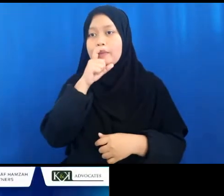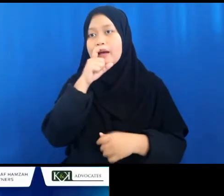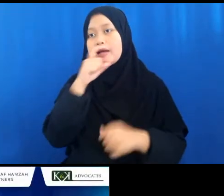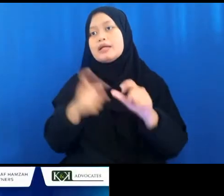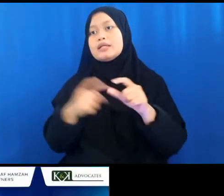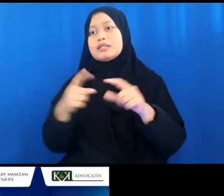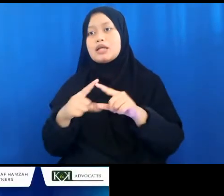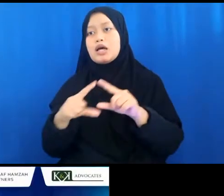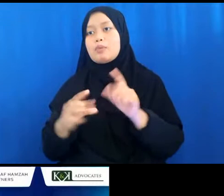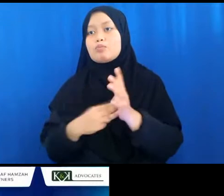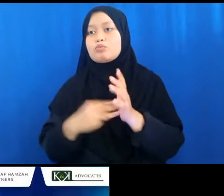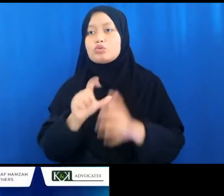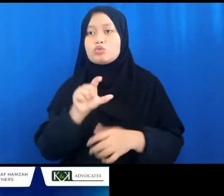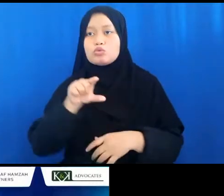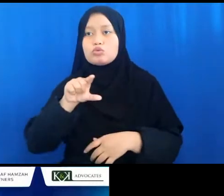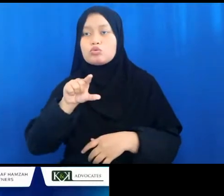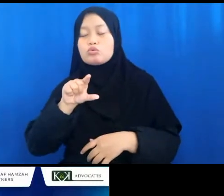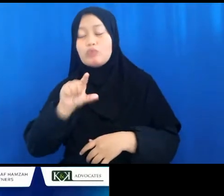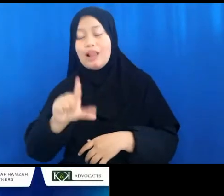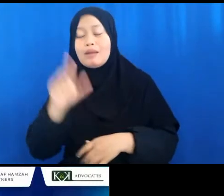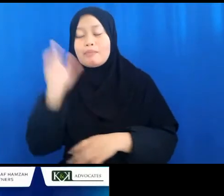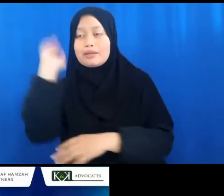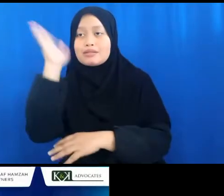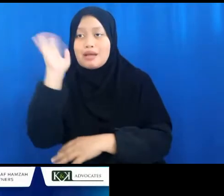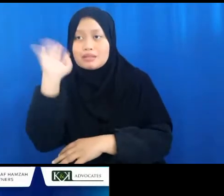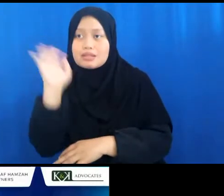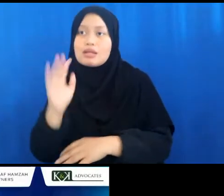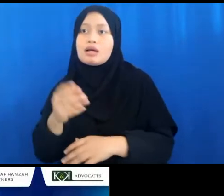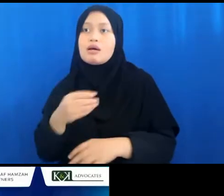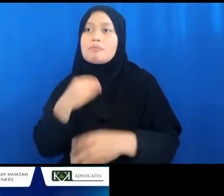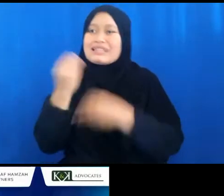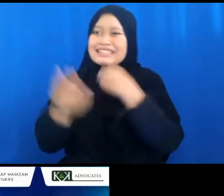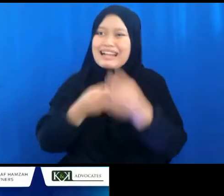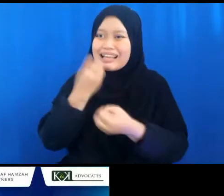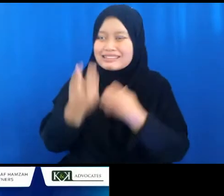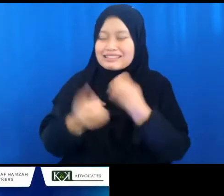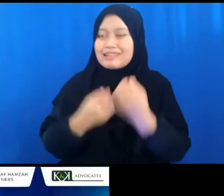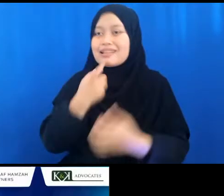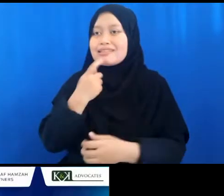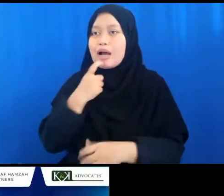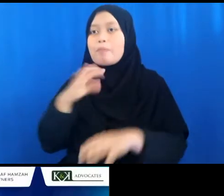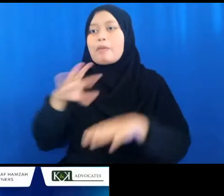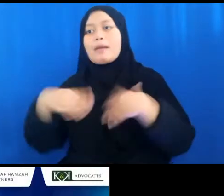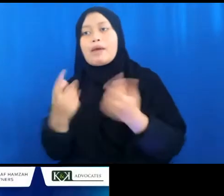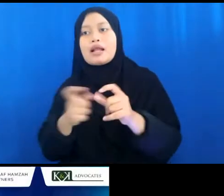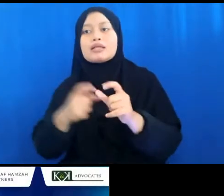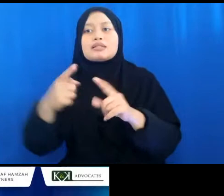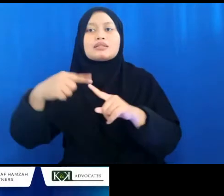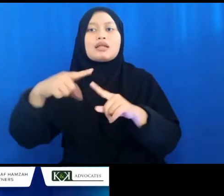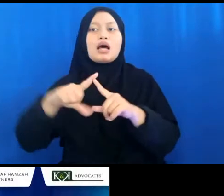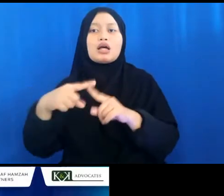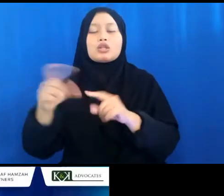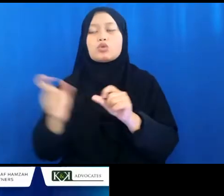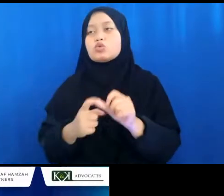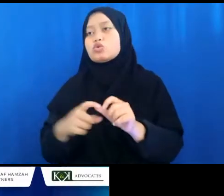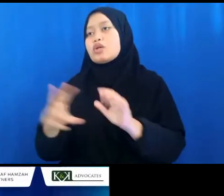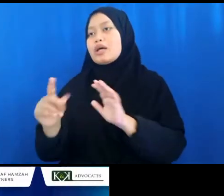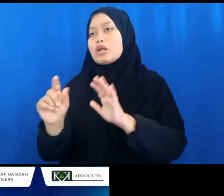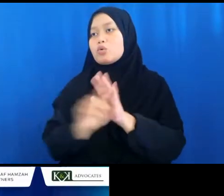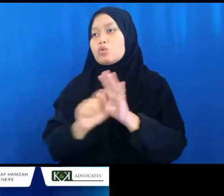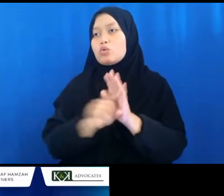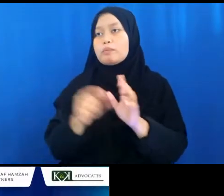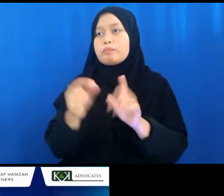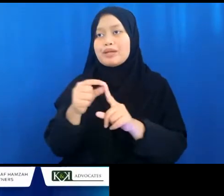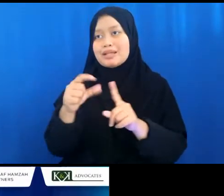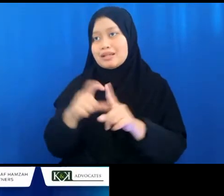ya paparannya terkait dengan status rancangan undang-undang PDP ini Eh